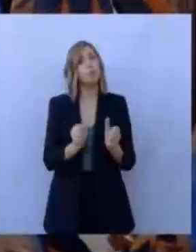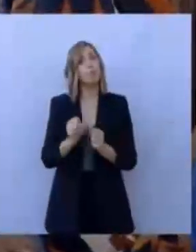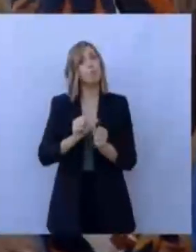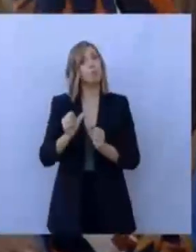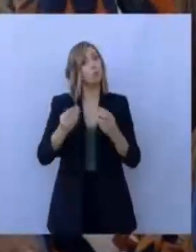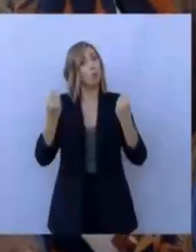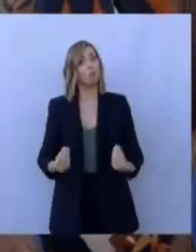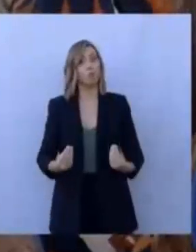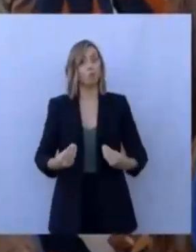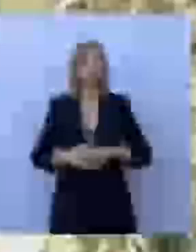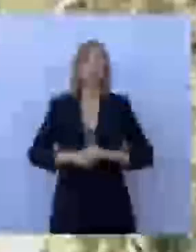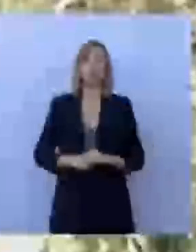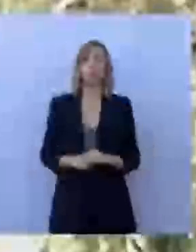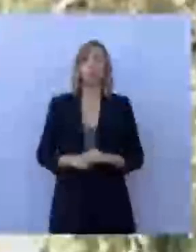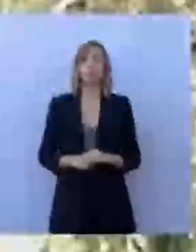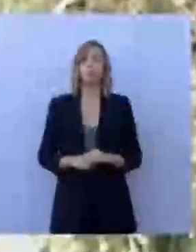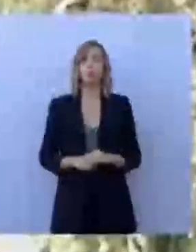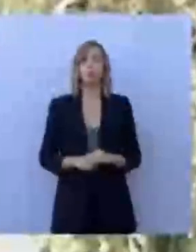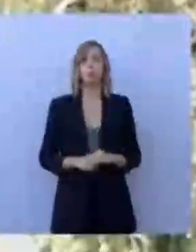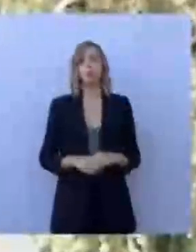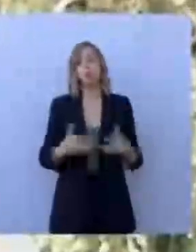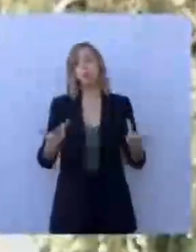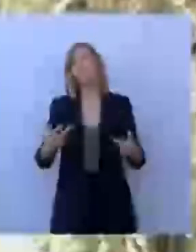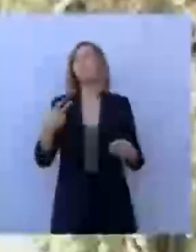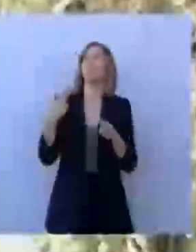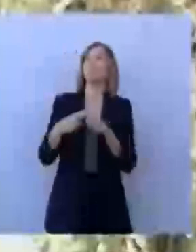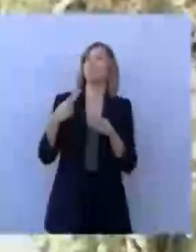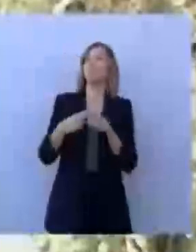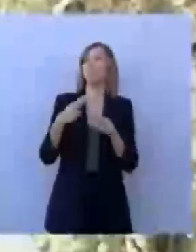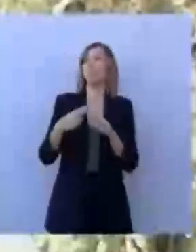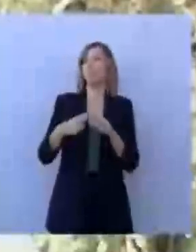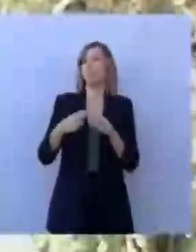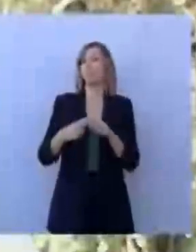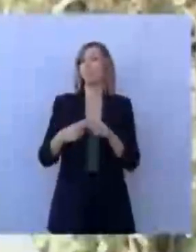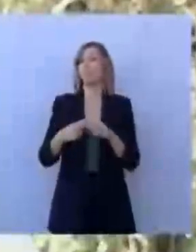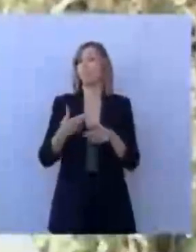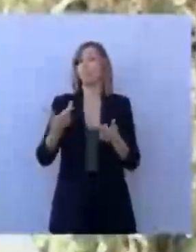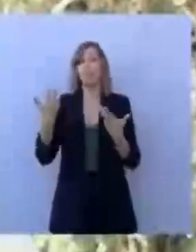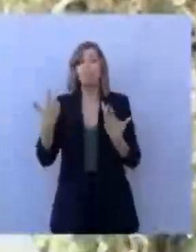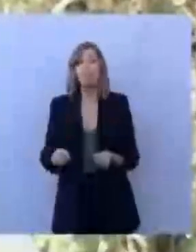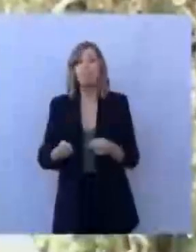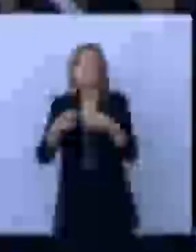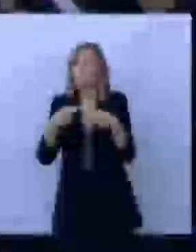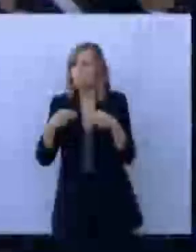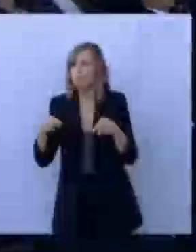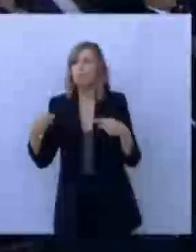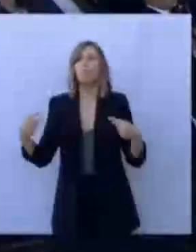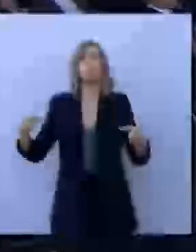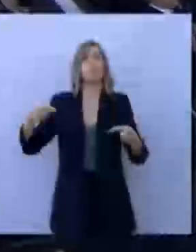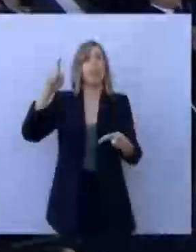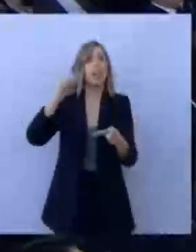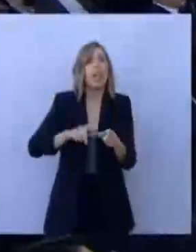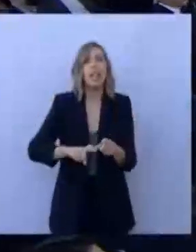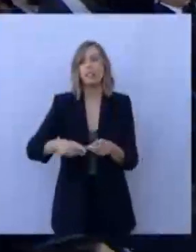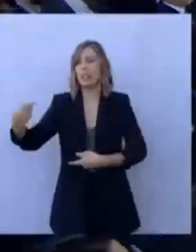κρίκος στην αλυσίδα των σημαντικών επιχειρηματικών σχεδίων που δεν έμειναν στα